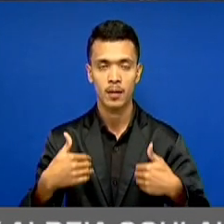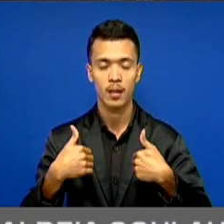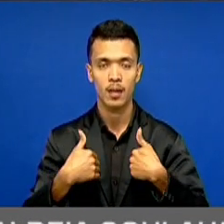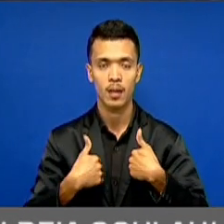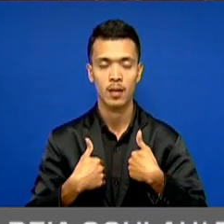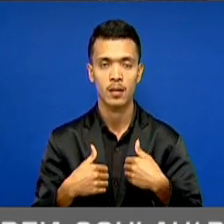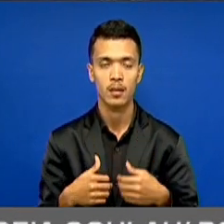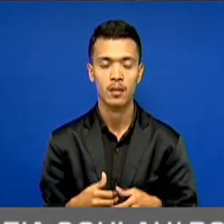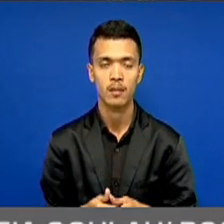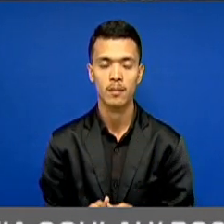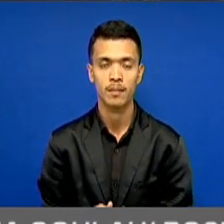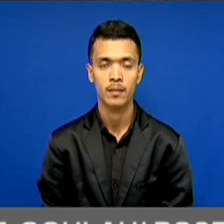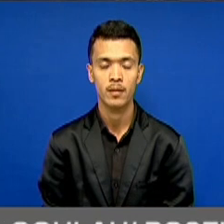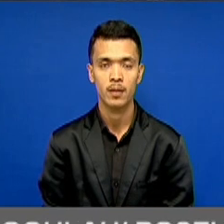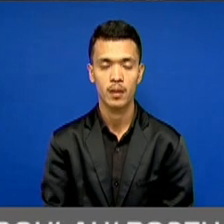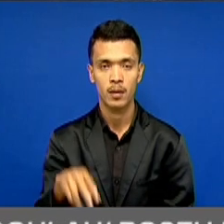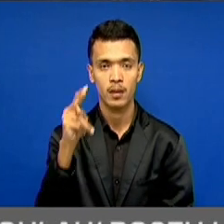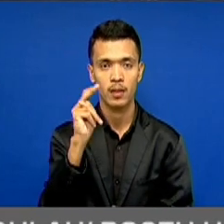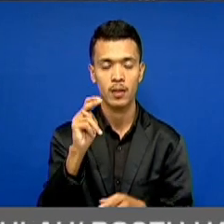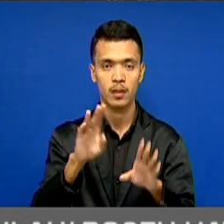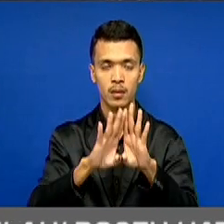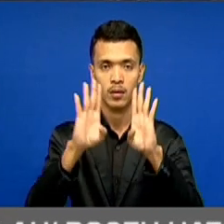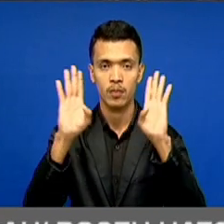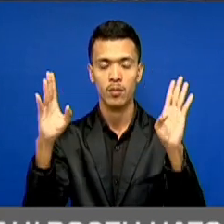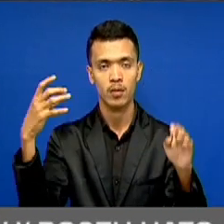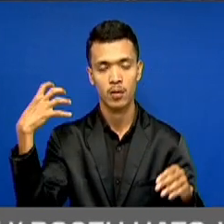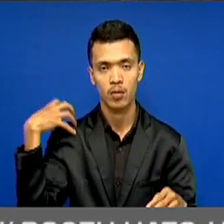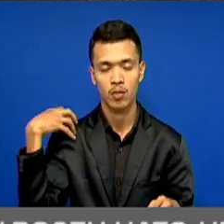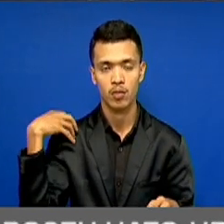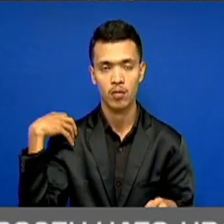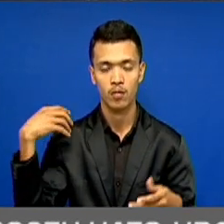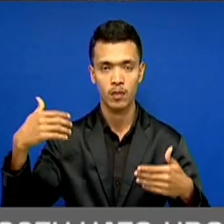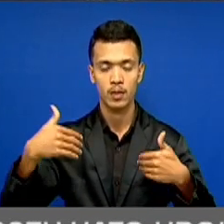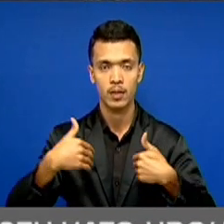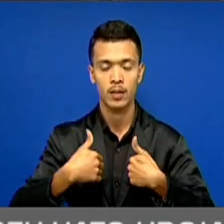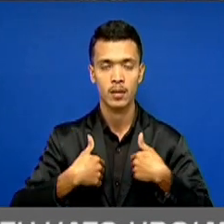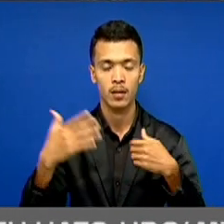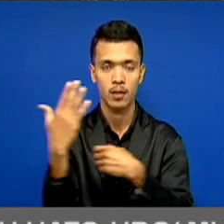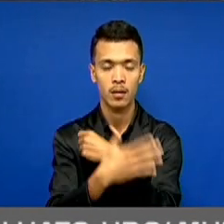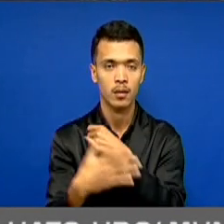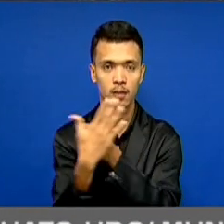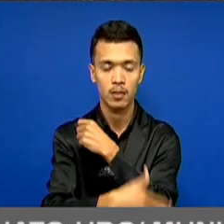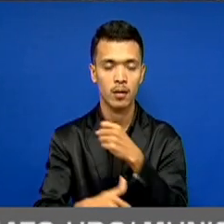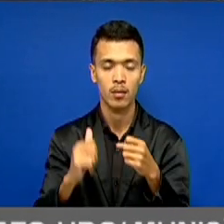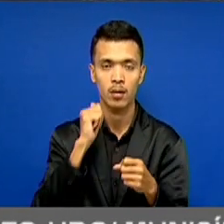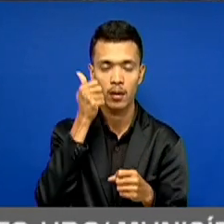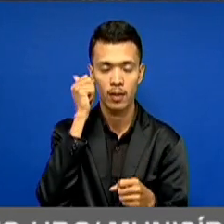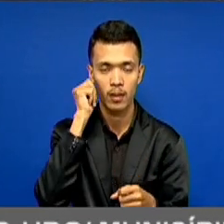Southeast Asia. Oleh karena itu, dia akan membuka kantor cabang pelayanan di sejumlah negara Asia